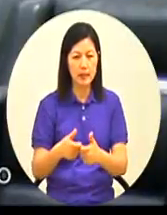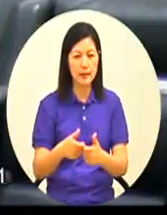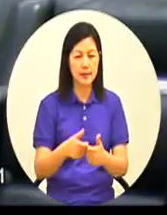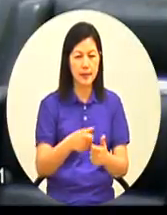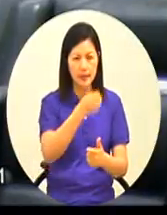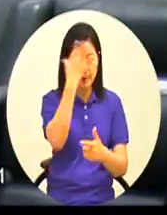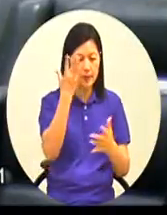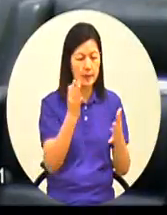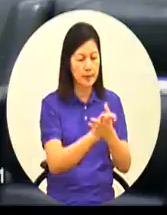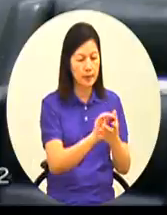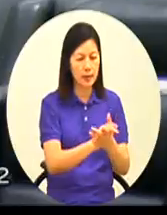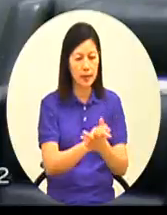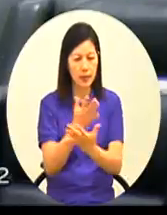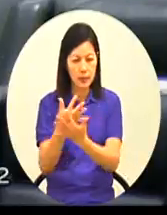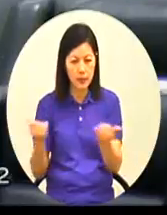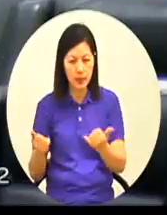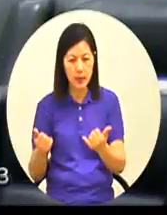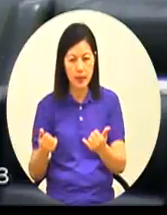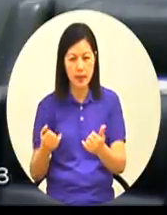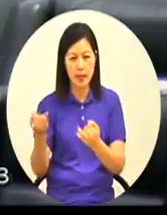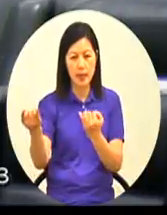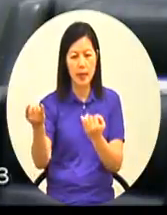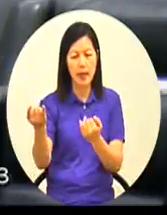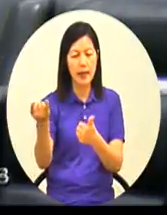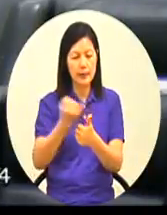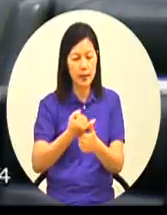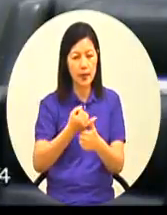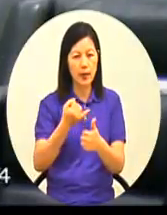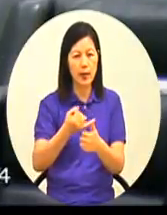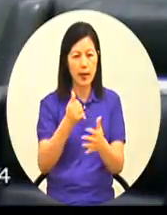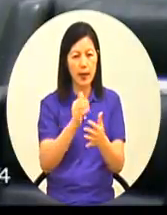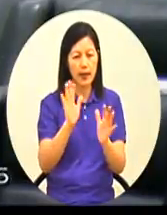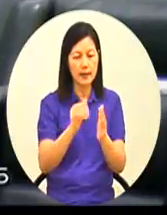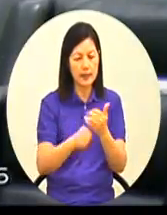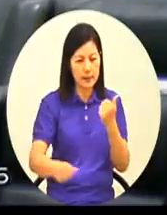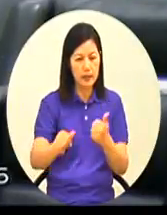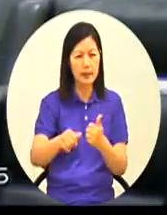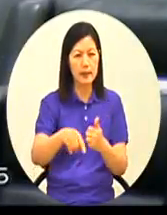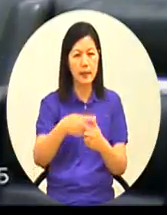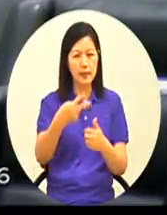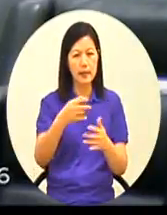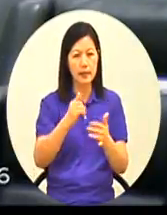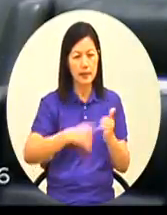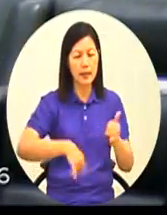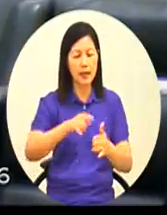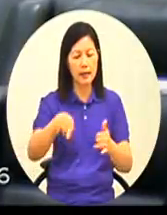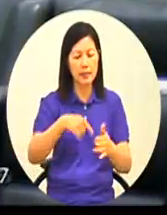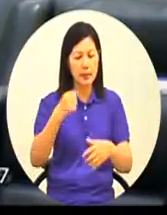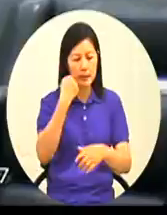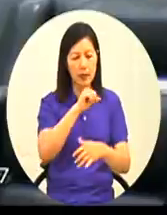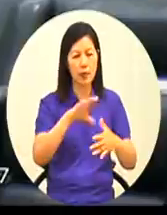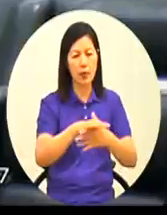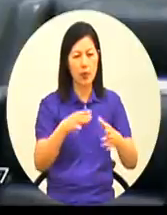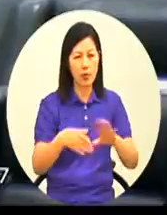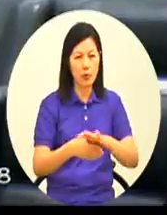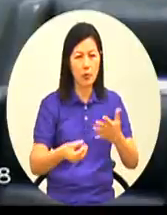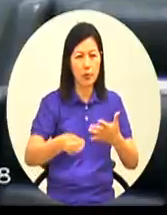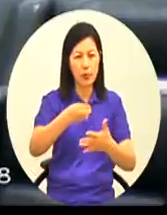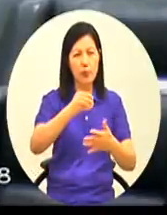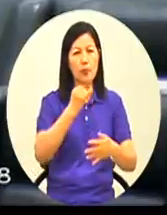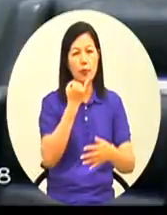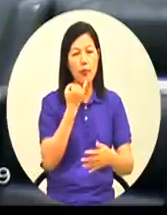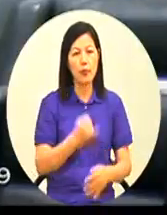或者是我们新移民的第二代，一方面让他们融入我们哦所谓这种台湾的文化，一方面也